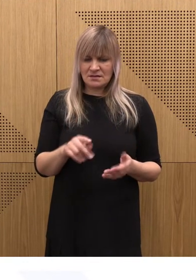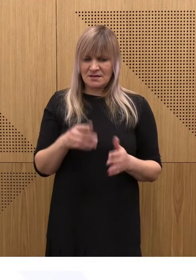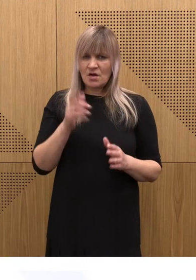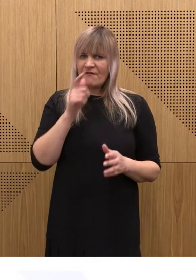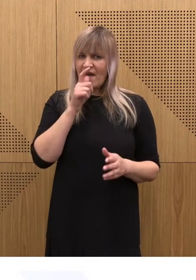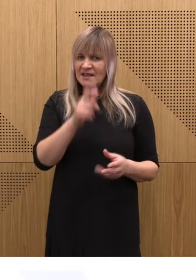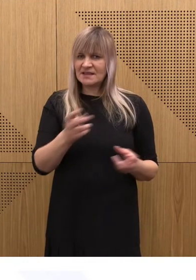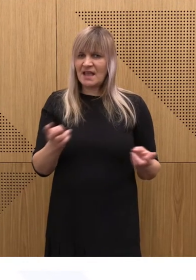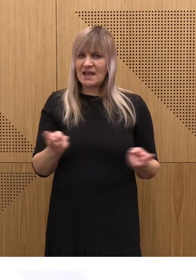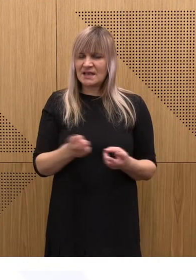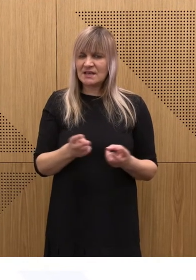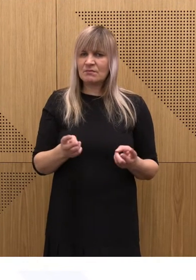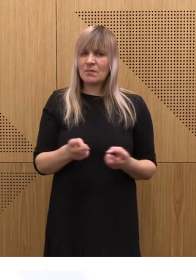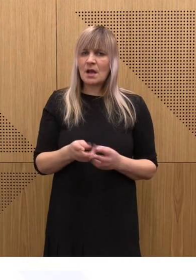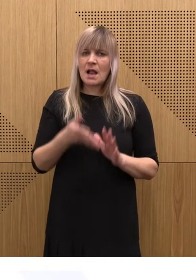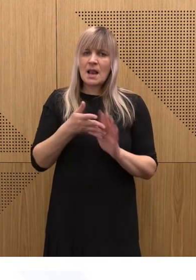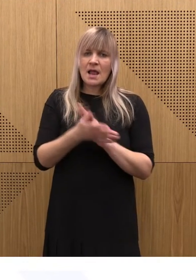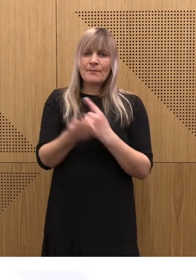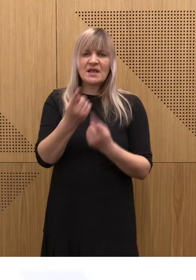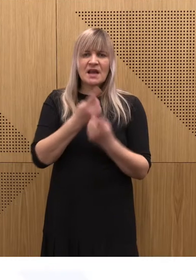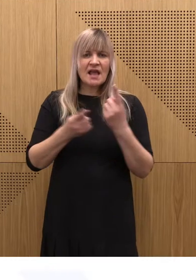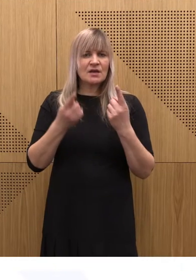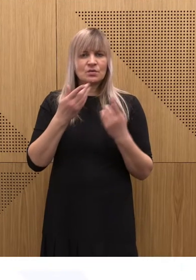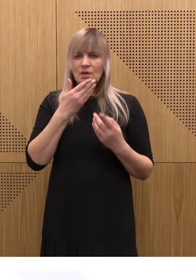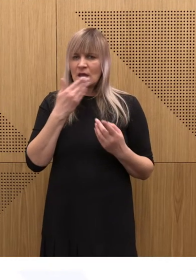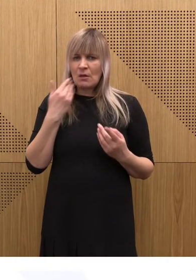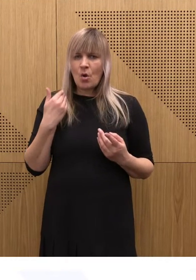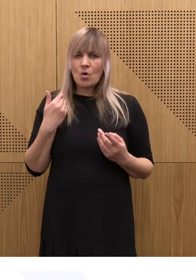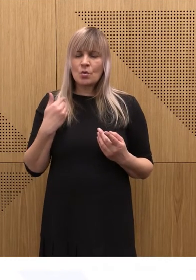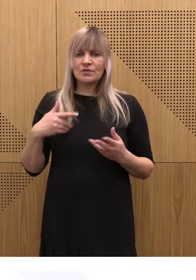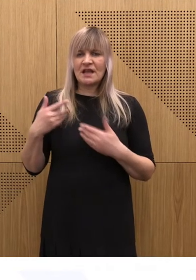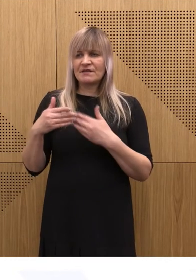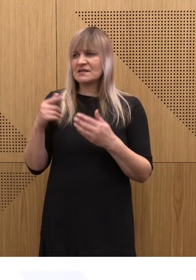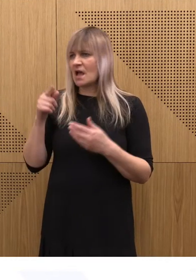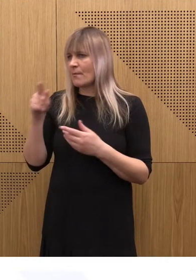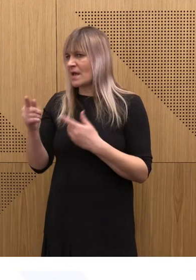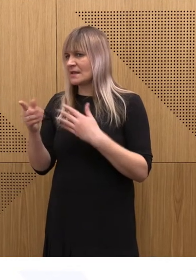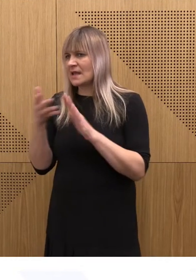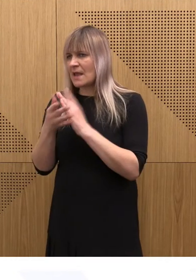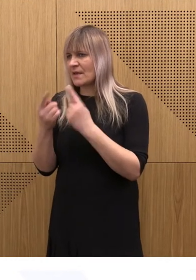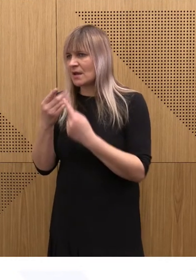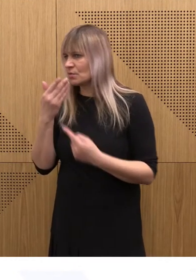siis läbi räägitud Terviseametiga või ka siis